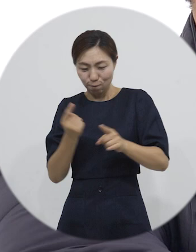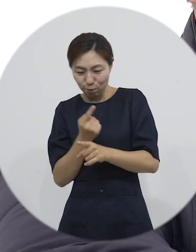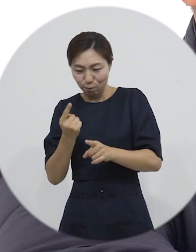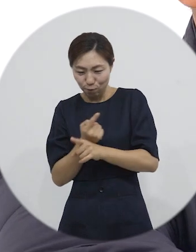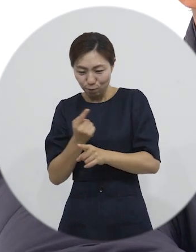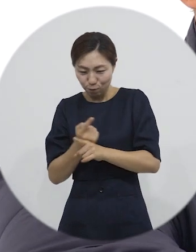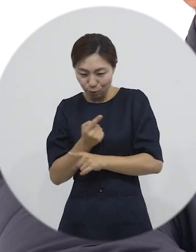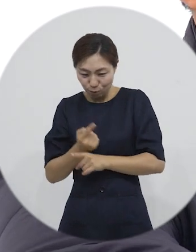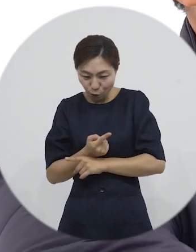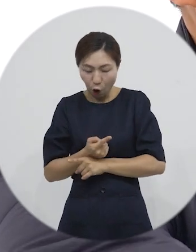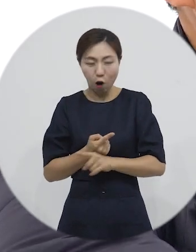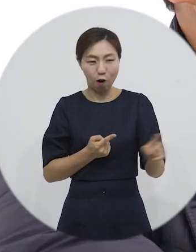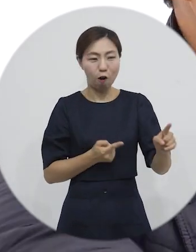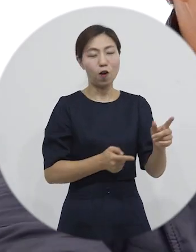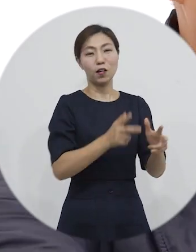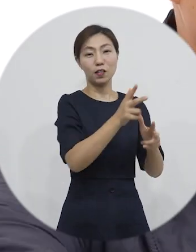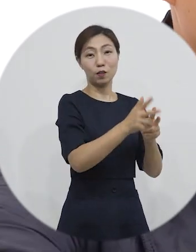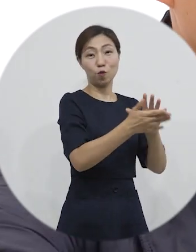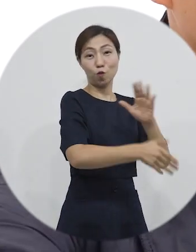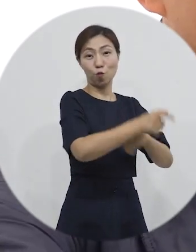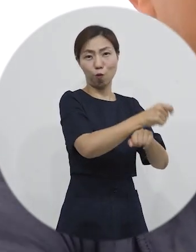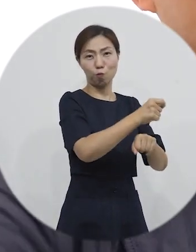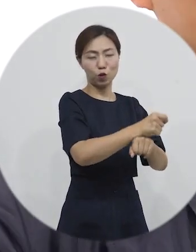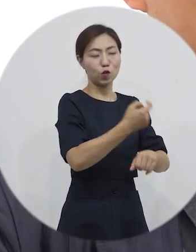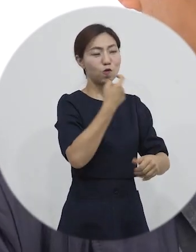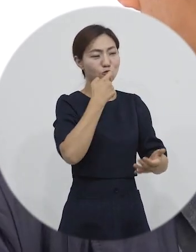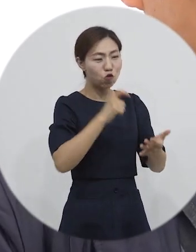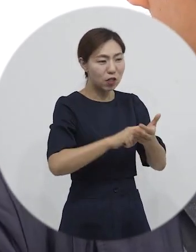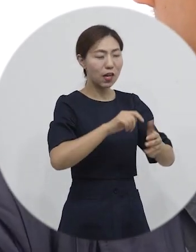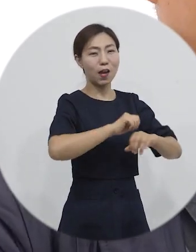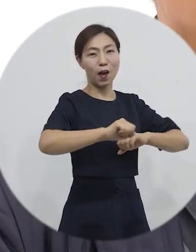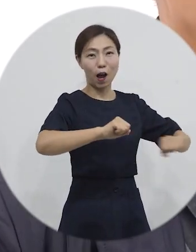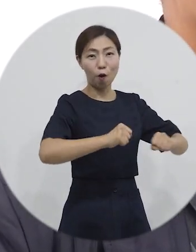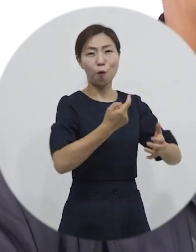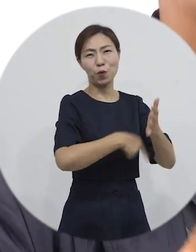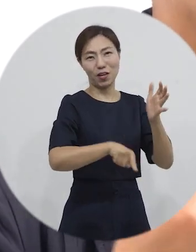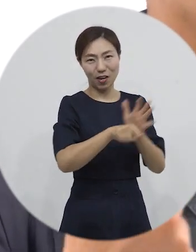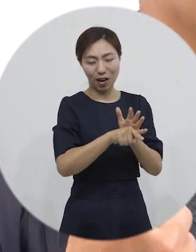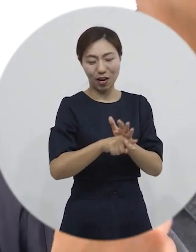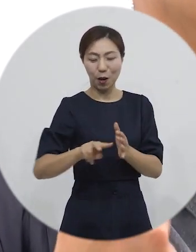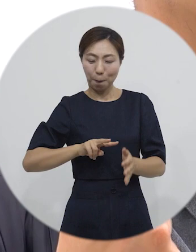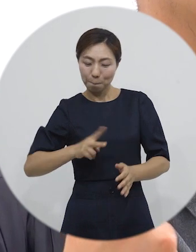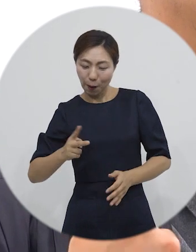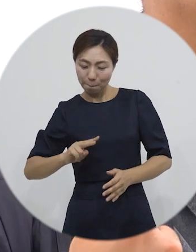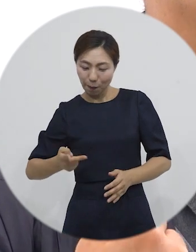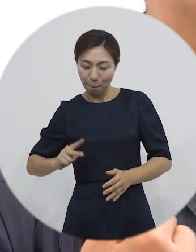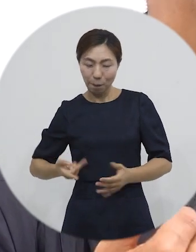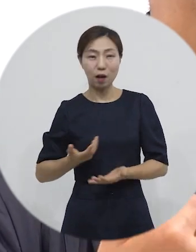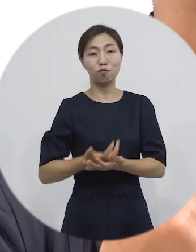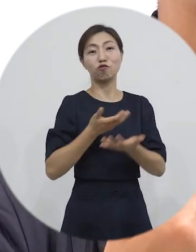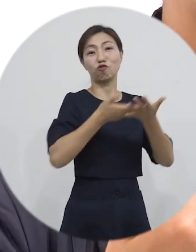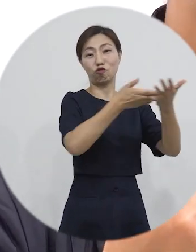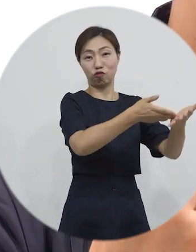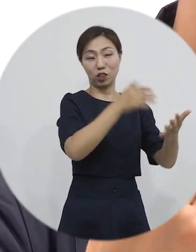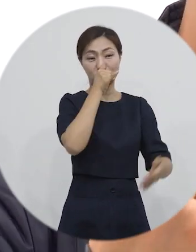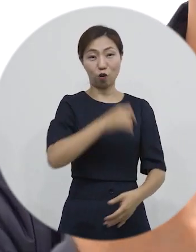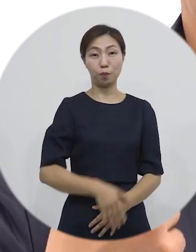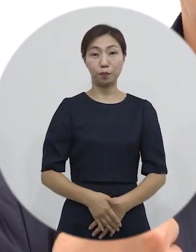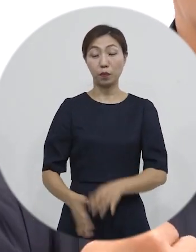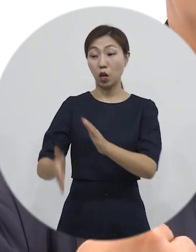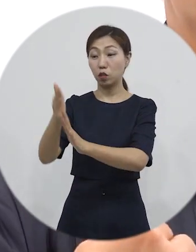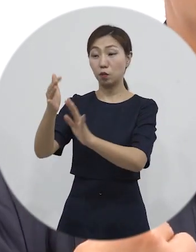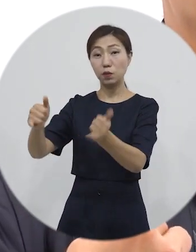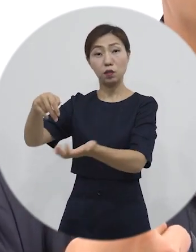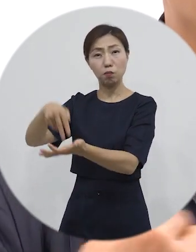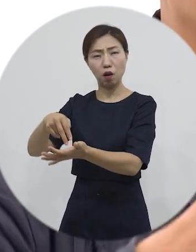잘 집행할 수 있도록 가공해주는 역할들을 할 겁니다. 그러면 이거는 주민들의 입장에서는 주민들이 내